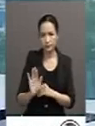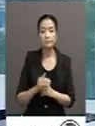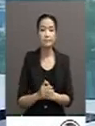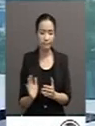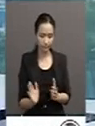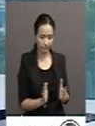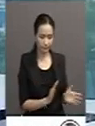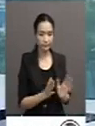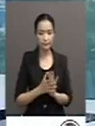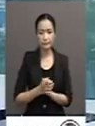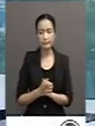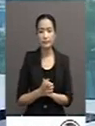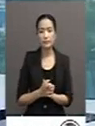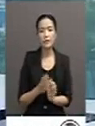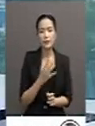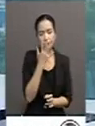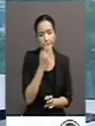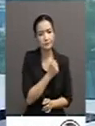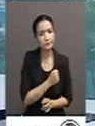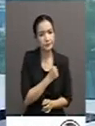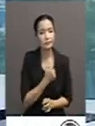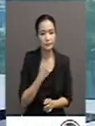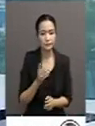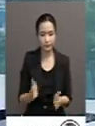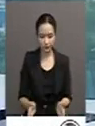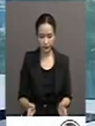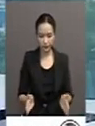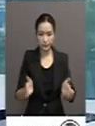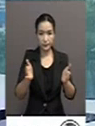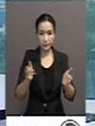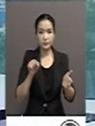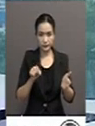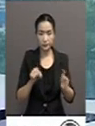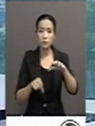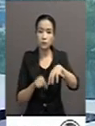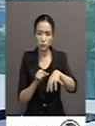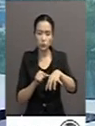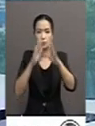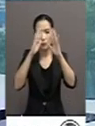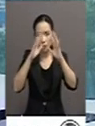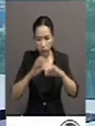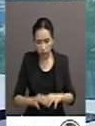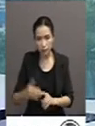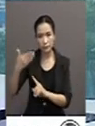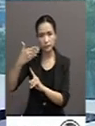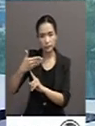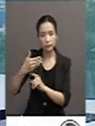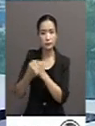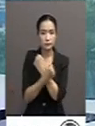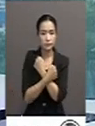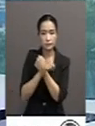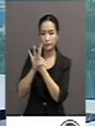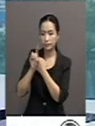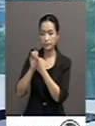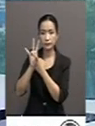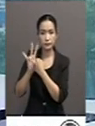เหตุการณ์หนึ่งนะคะเป็นเหตุสลดค่ะหลังจากเกิดเหตุอาคารที่กำลังอยู่ระหว่างการรื้อถอนถล่มลงมาในซอยสุขุมวิท87ก็ทำให้